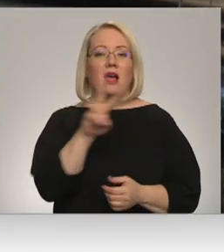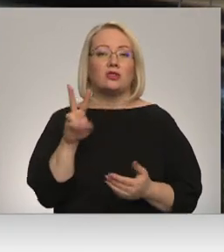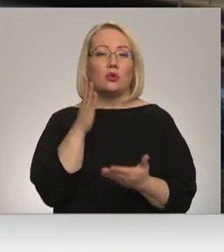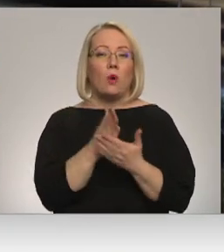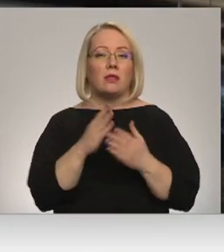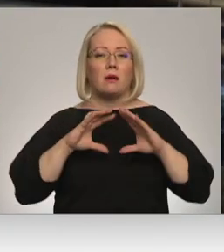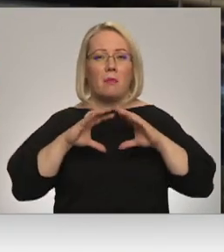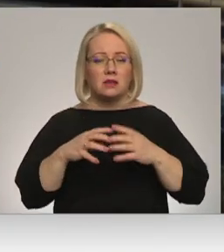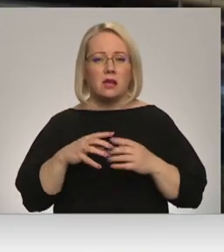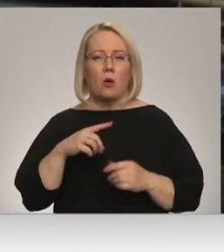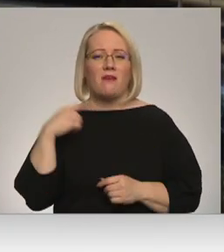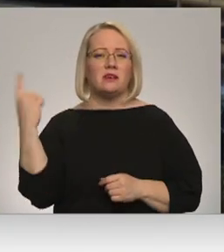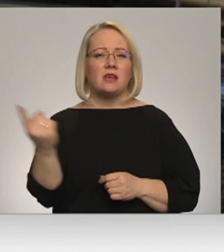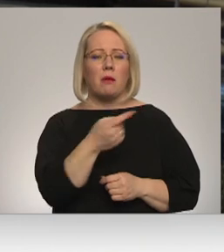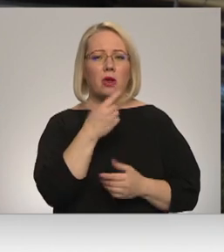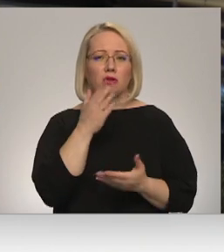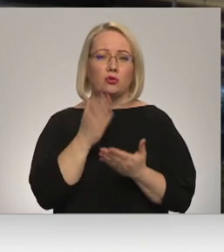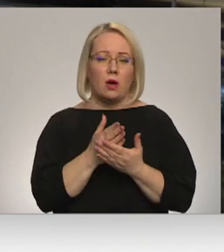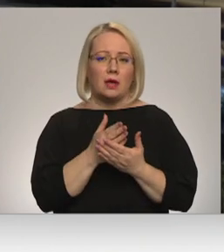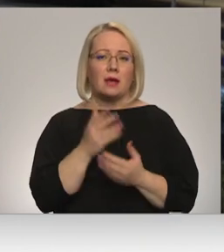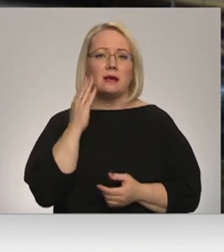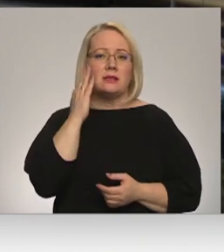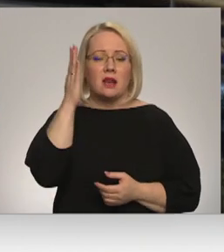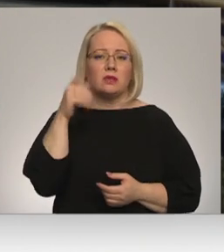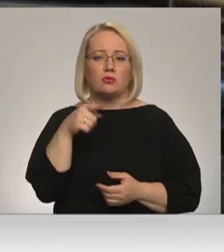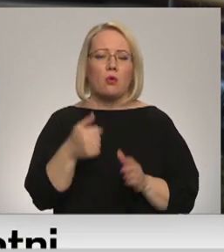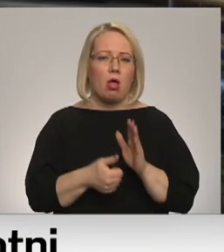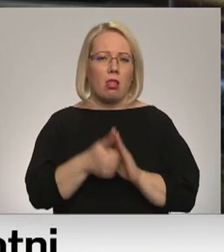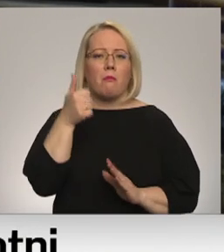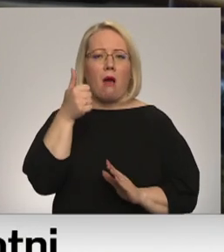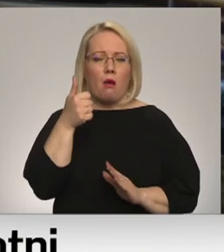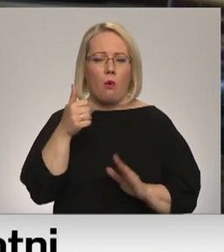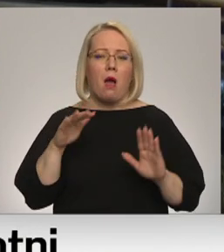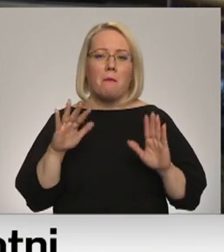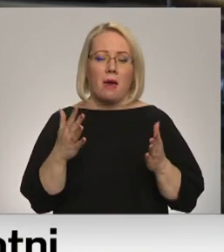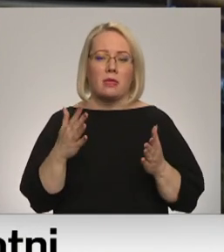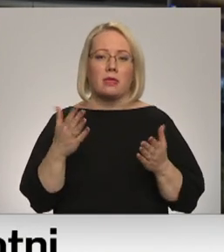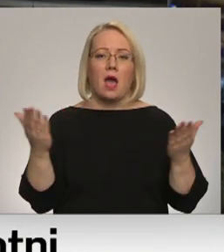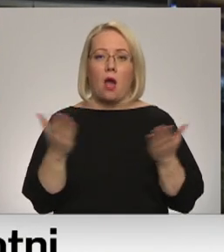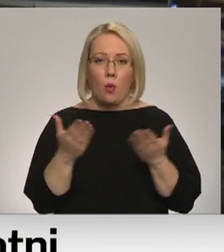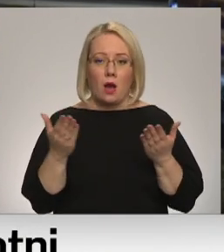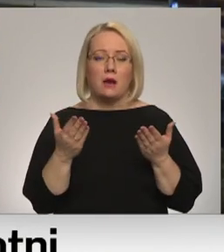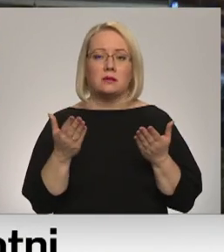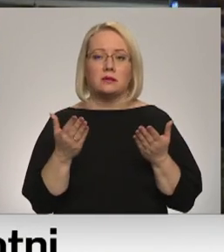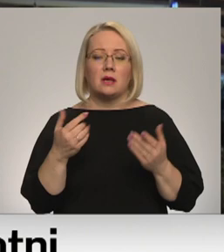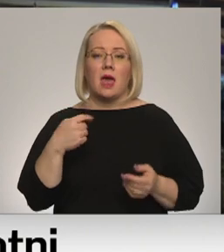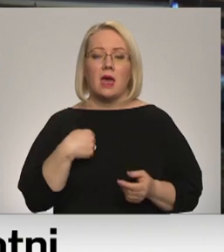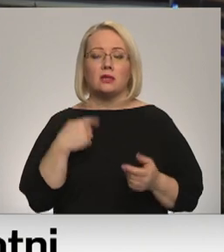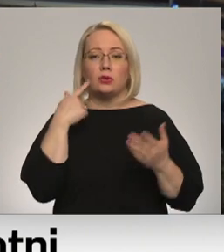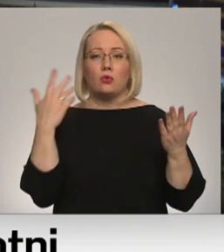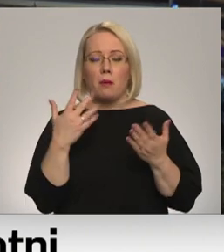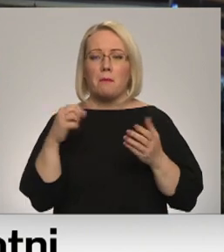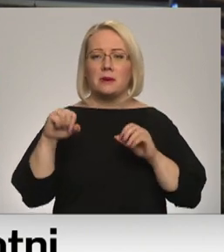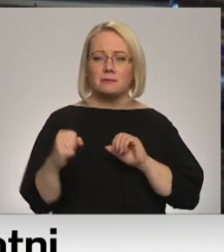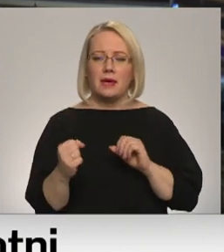notiek, nu cerēsim uz to labāko scenāriju. Bet ja gadījumā kas, tad nu, es domāju, ka par